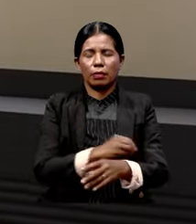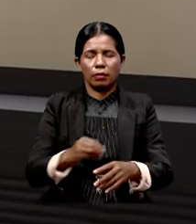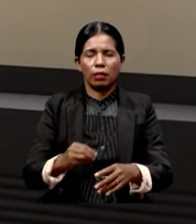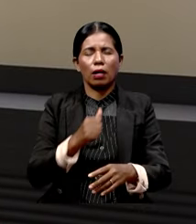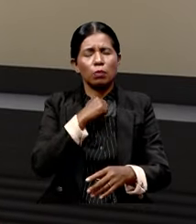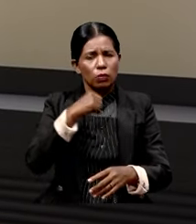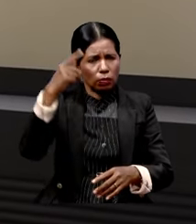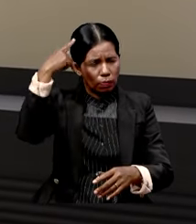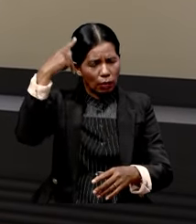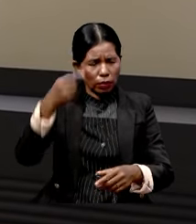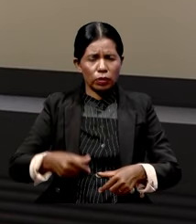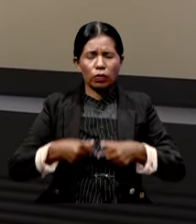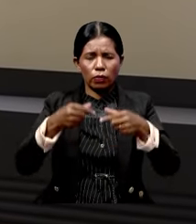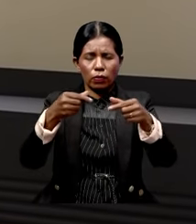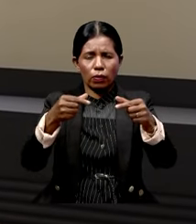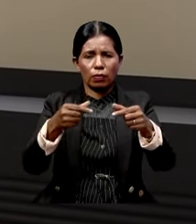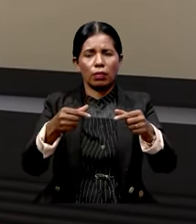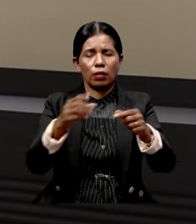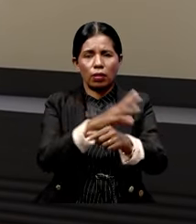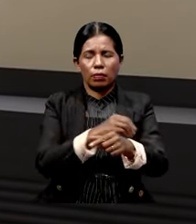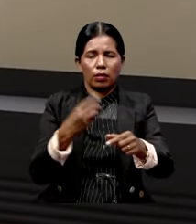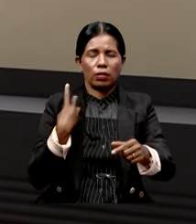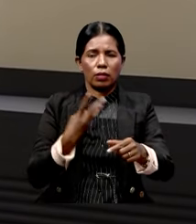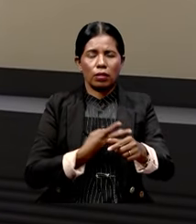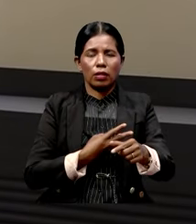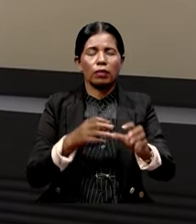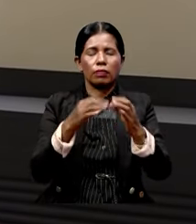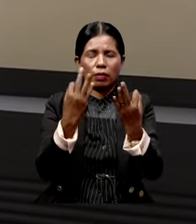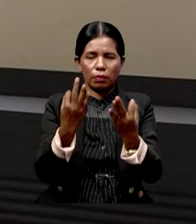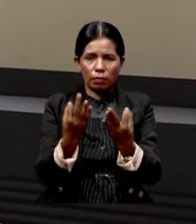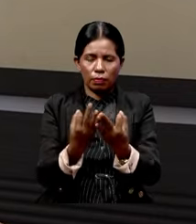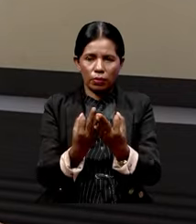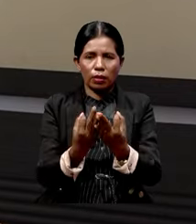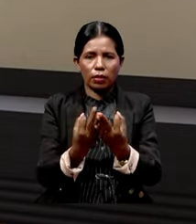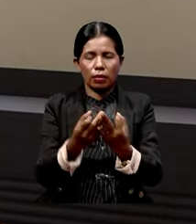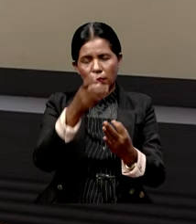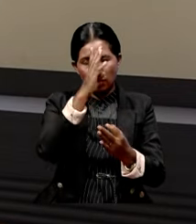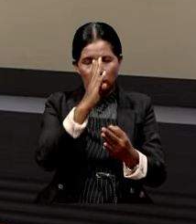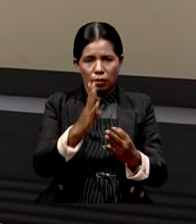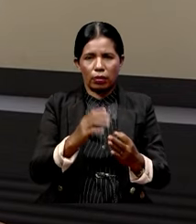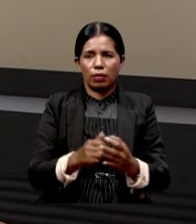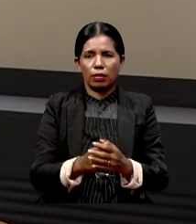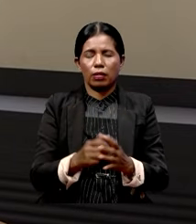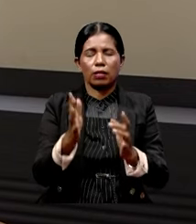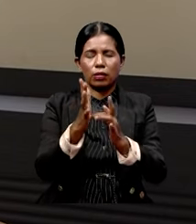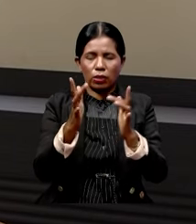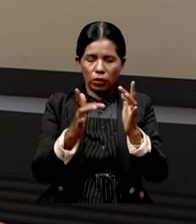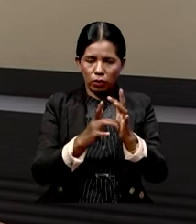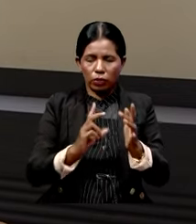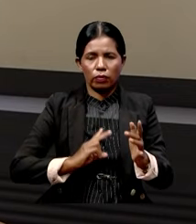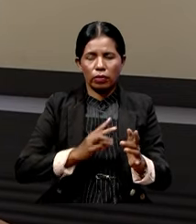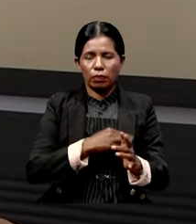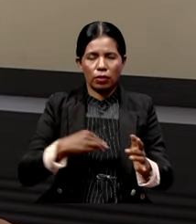masih memberikan kami lagi hadiah yang lain. Hadiah itu adalah keluarga kudus Yesus, Maria, dan